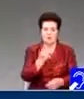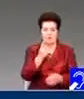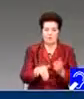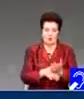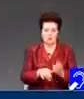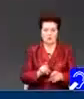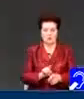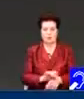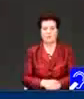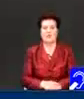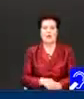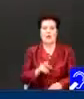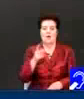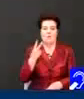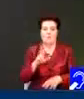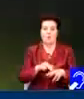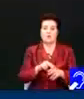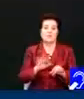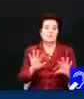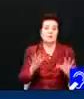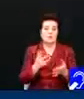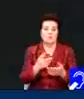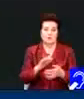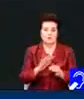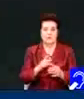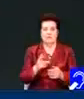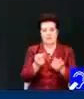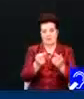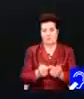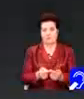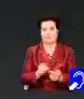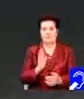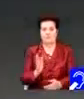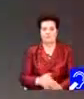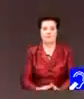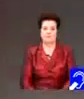primul ajutor. Polițiștii vor stabili cum s-a întâmplat totul.